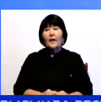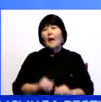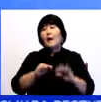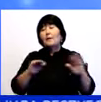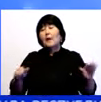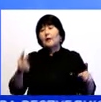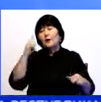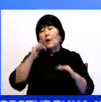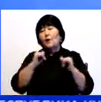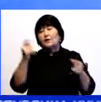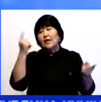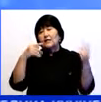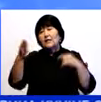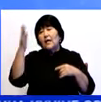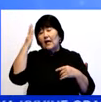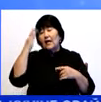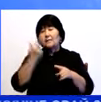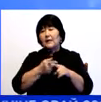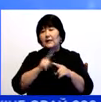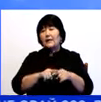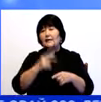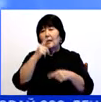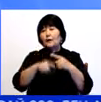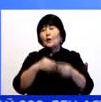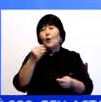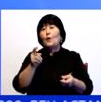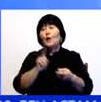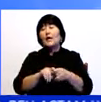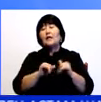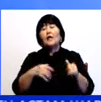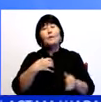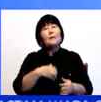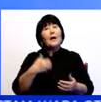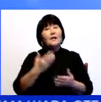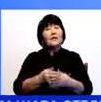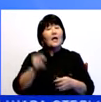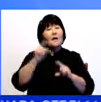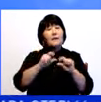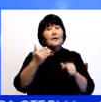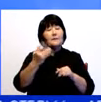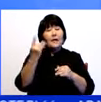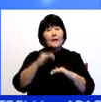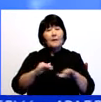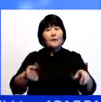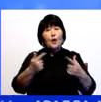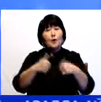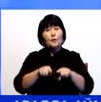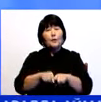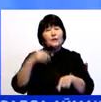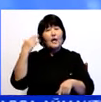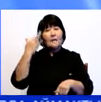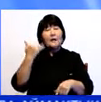Балалардың ой өрісін, шығармашылық қабілетін, зияткерлік дағдыларын ойын арқылы дамыту маңызды мәселе. Мектепке дейінгі білім беру ұйымдарында осы